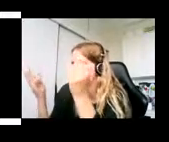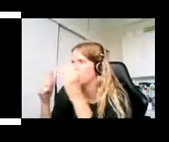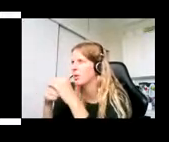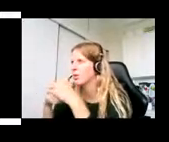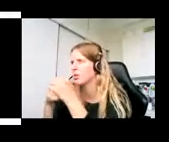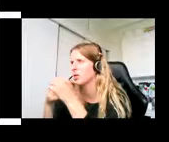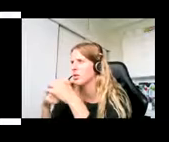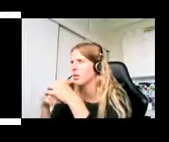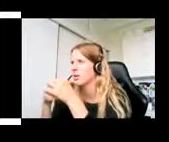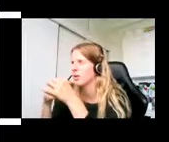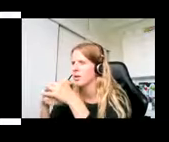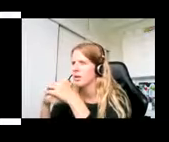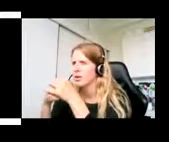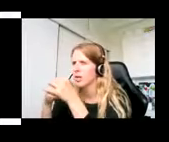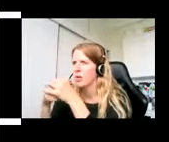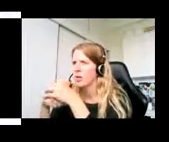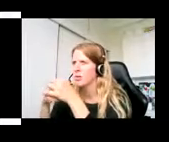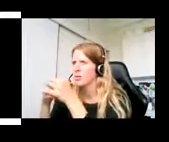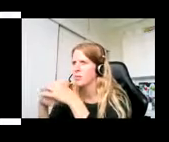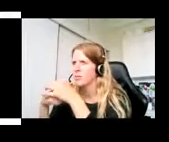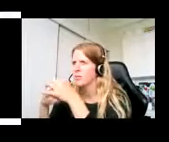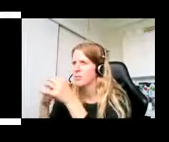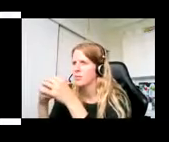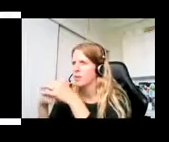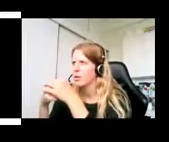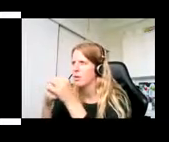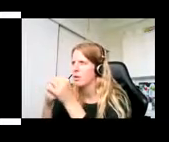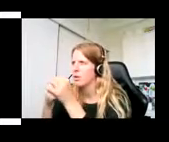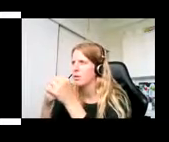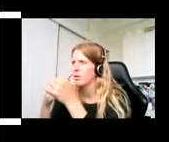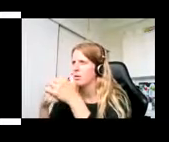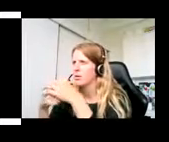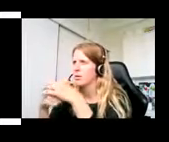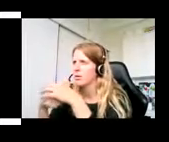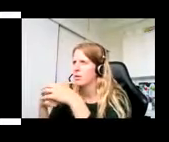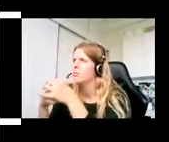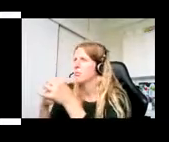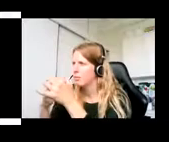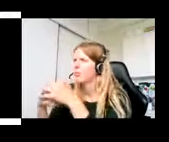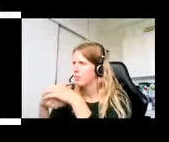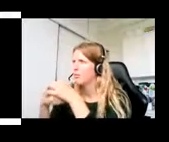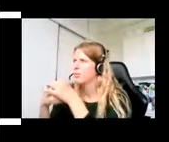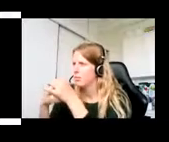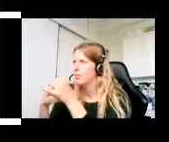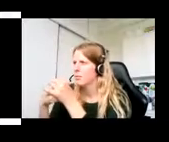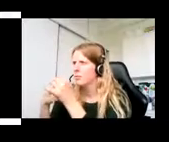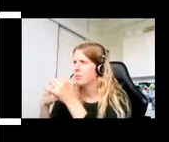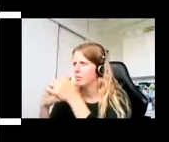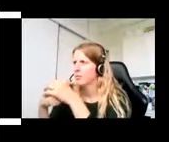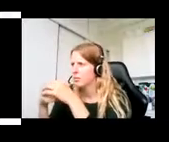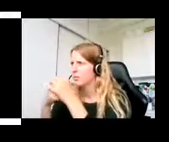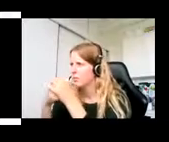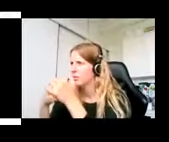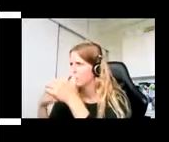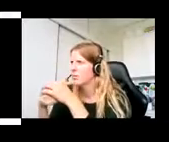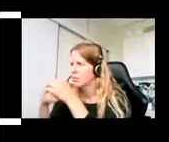wel, maar het is gewoon niet ideaal. Dan kunnen die 14-jarigen beter bij hun tienergroep behouden. Ja, en dat mag gewoon. Een jaar